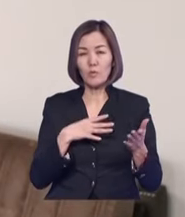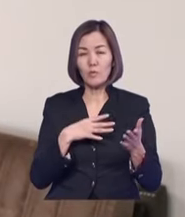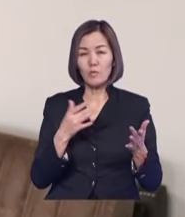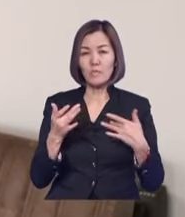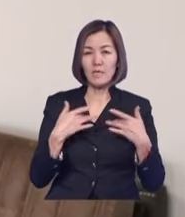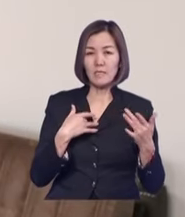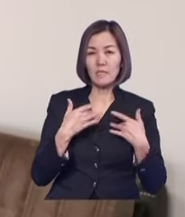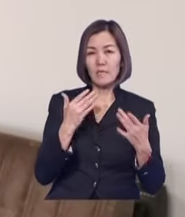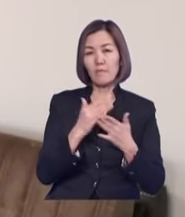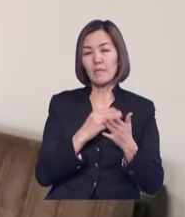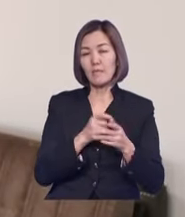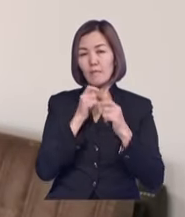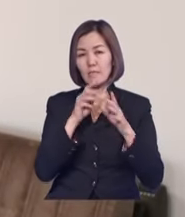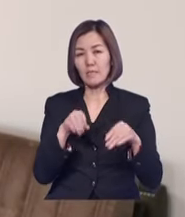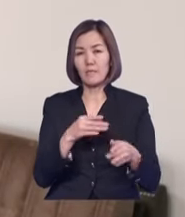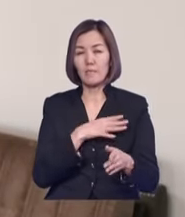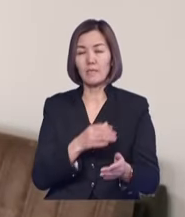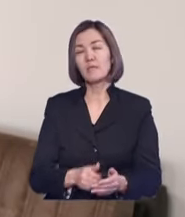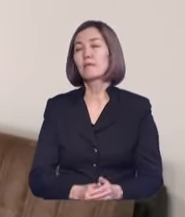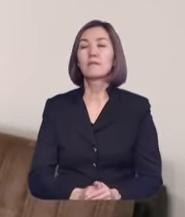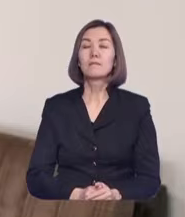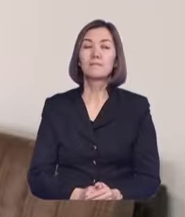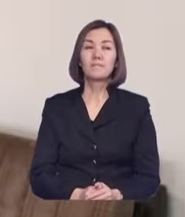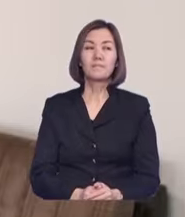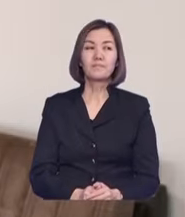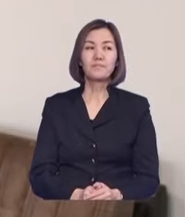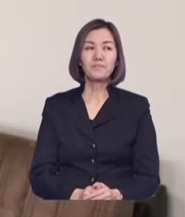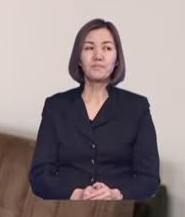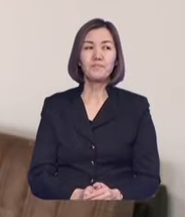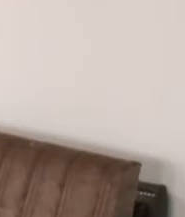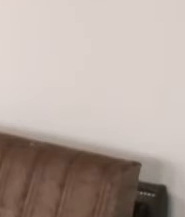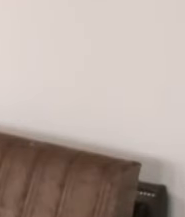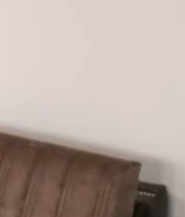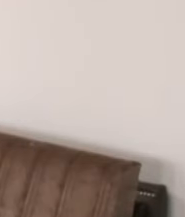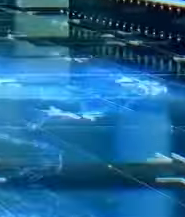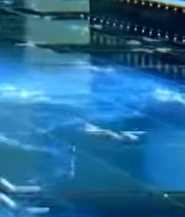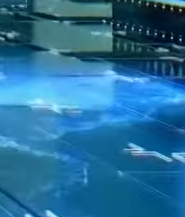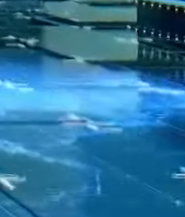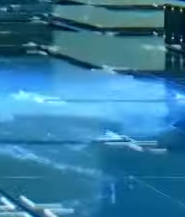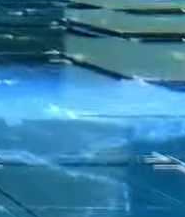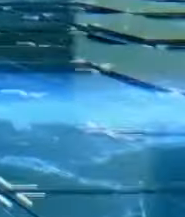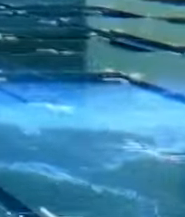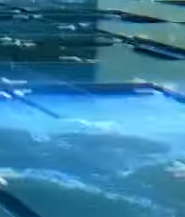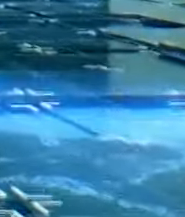dayındağın sıylıktarını tapsırıp kızgen çektelerin köngül kötörüge tırsıp jatırmız.